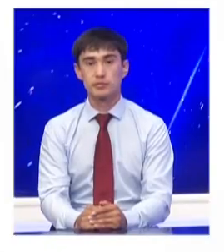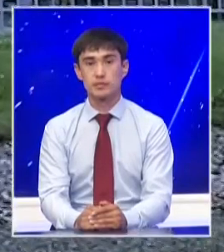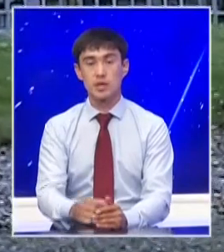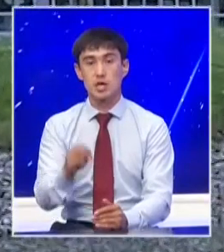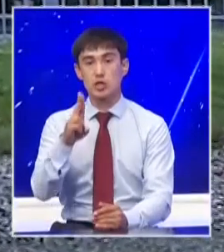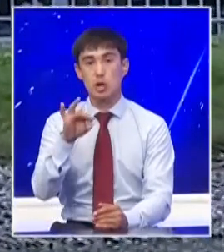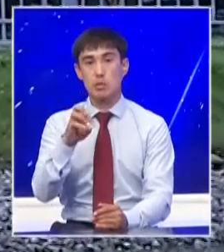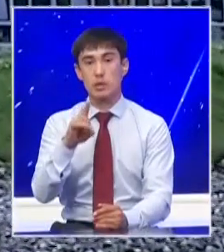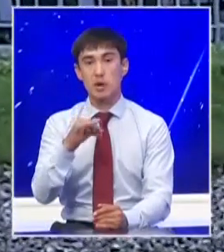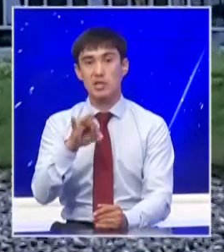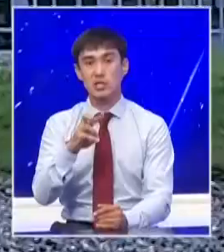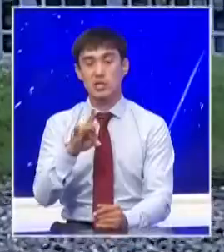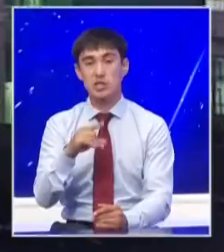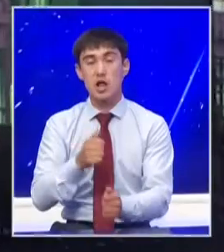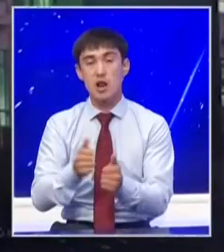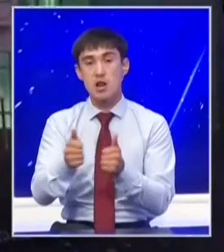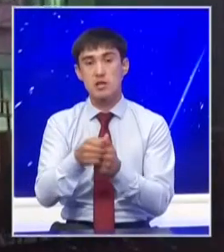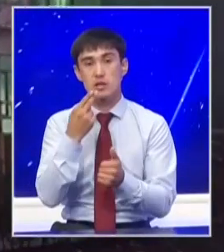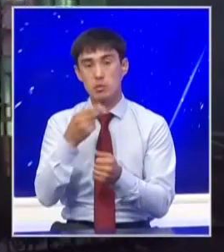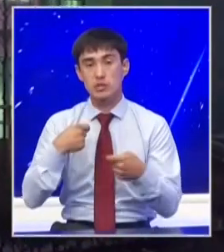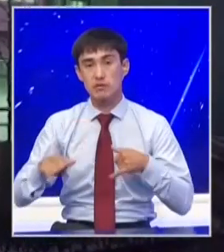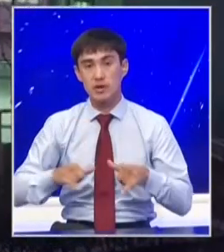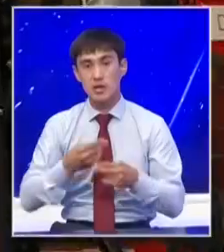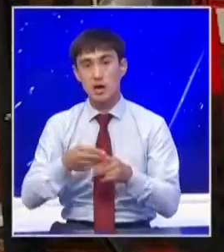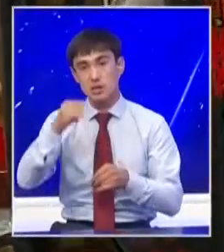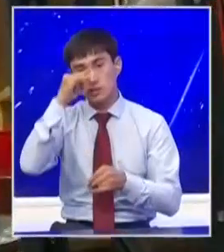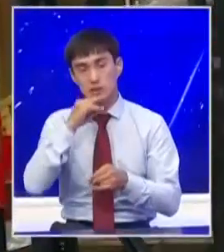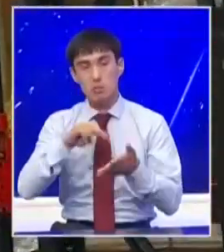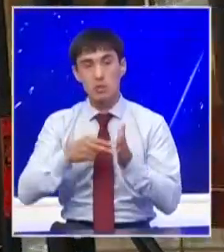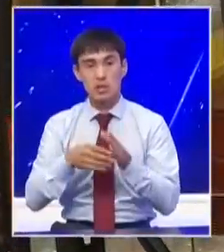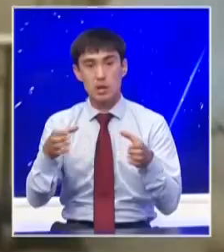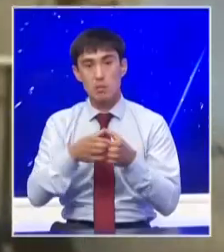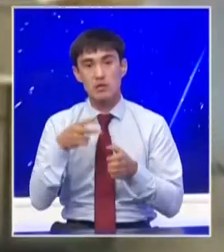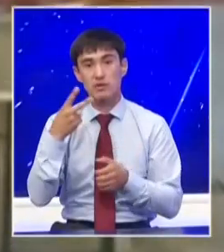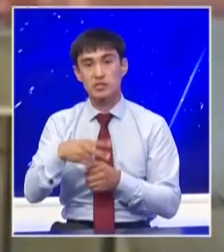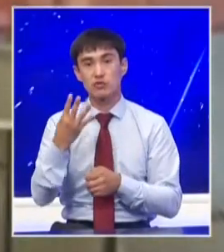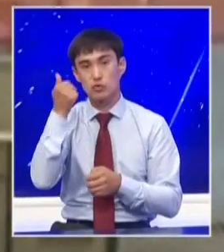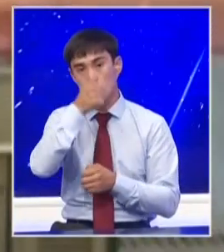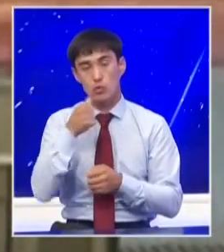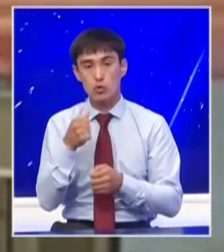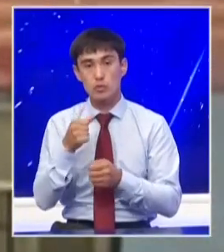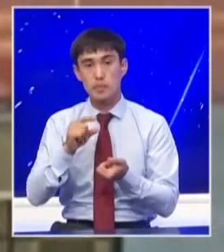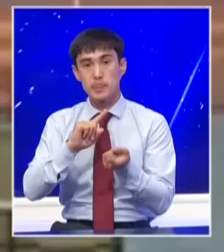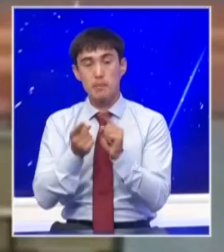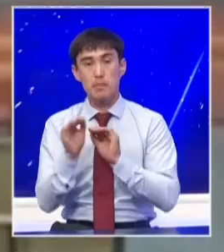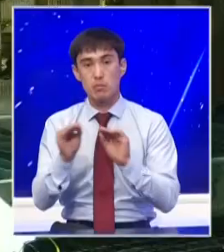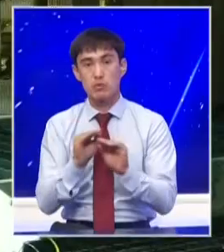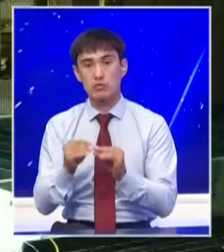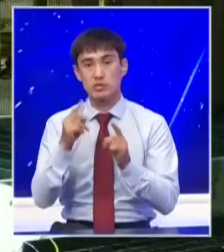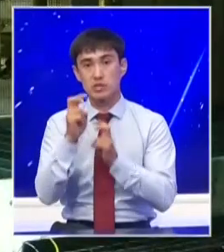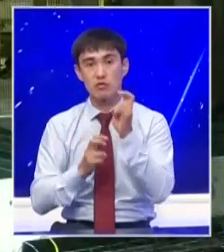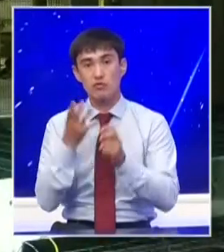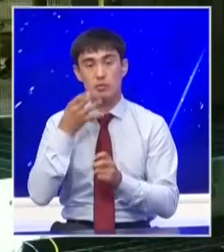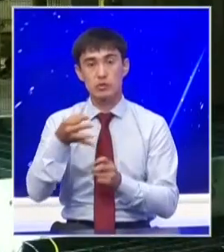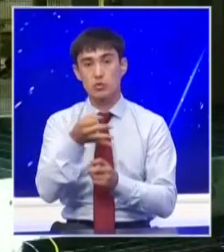Japan Tobacco International – лидер табачного рынка Казахстана. В планах компании к 2024 году переоборудовать завод, находящийся